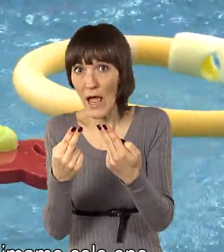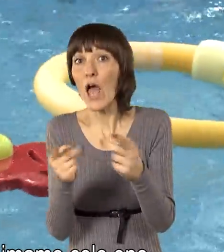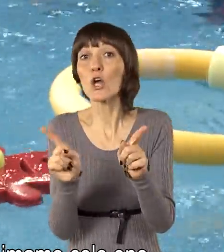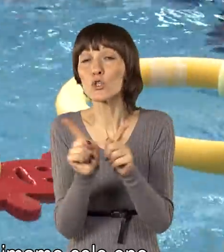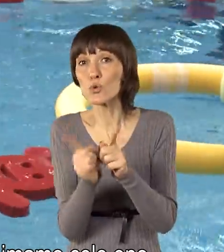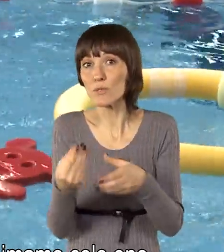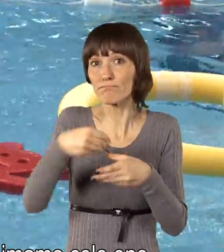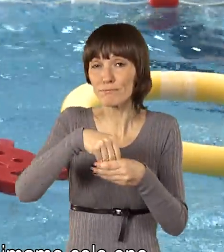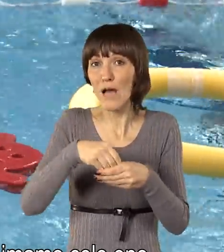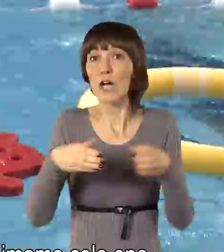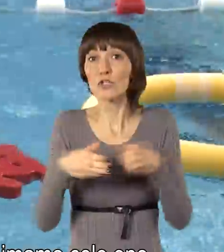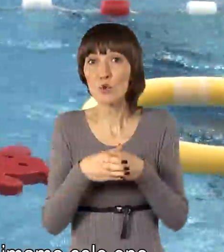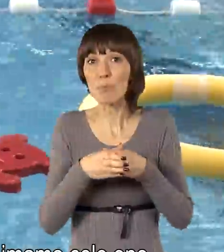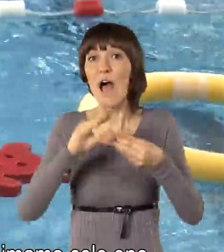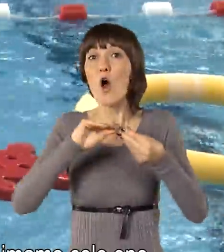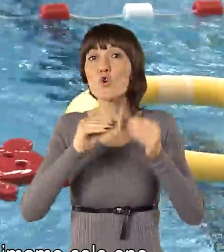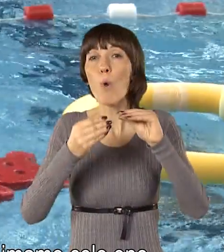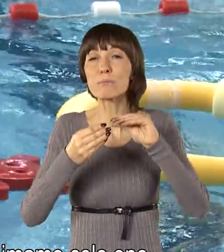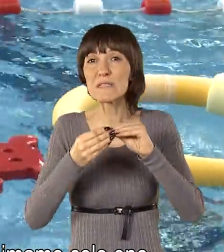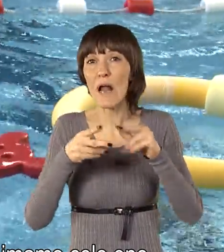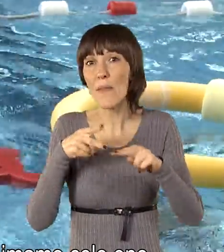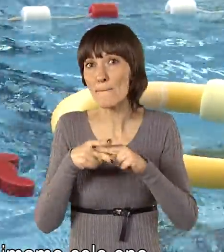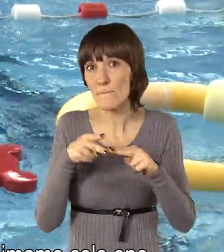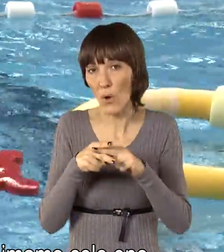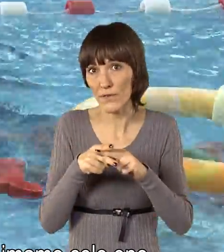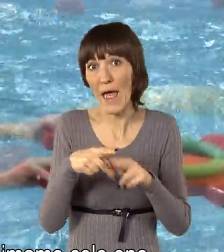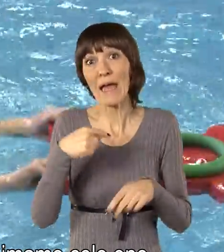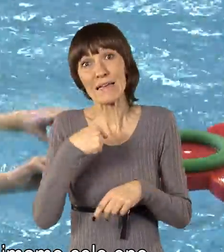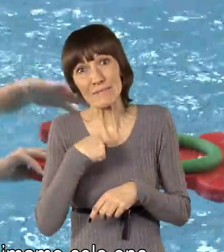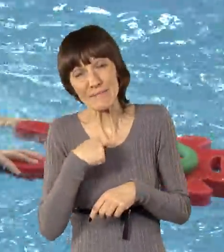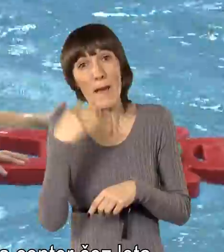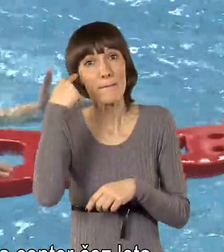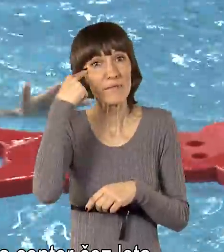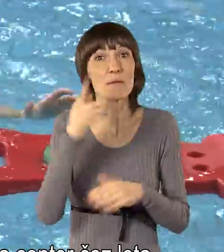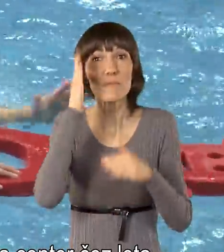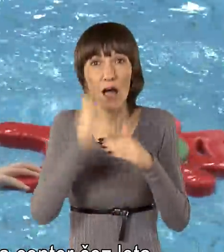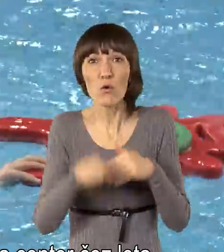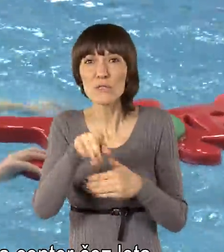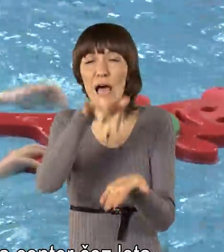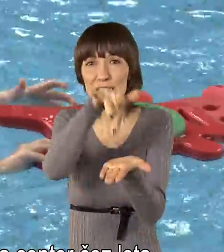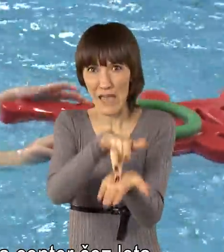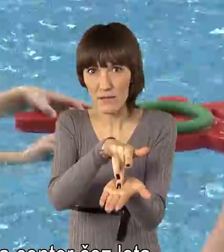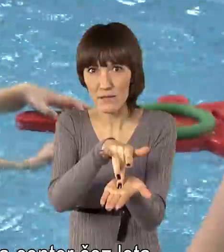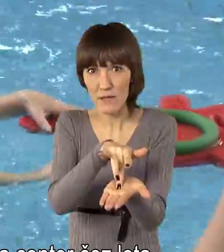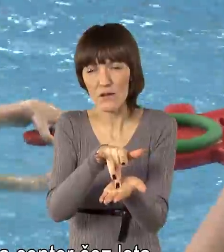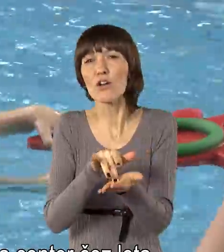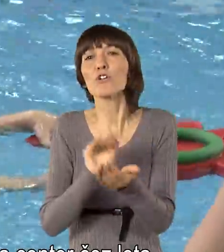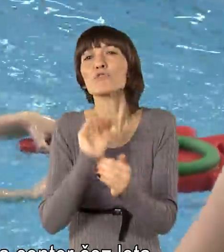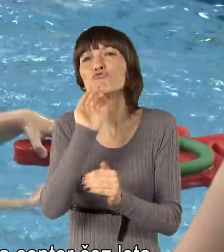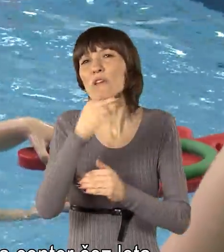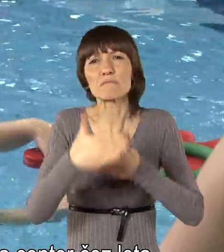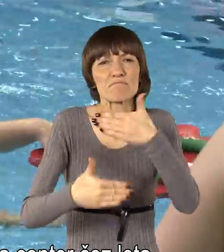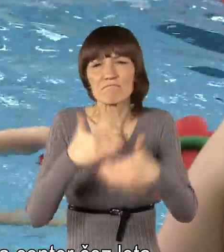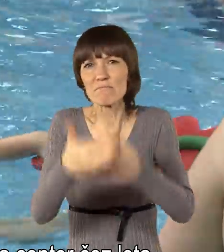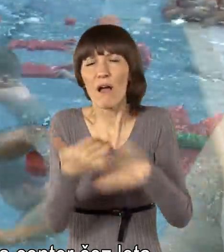imamo pa celo eno skupino z kombiniranimi motnjami. In mi računamo na koncu, da bo ta center